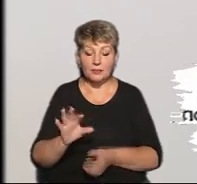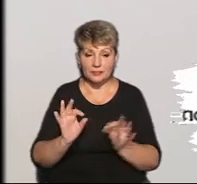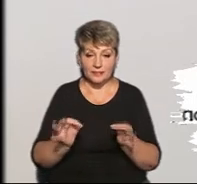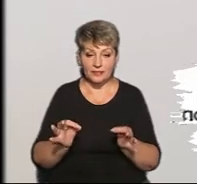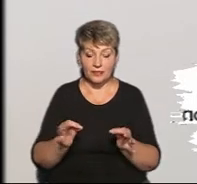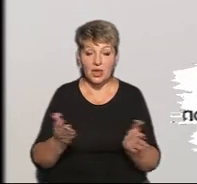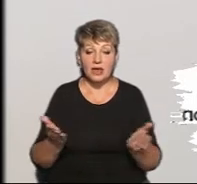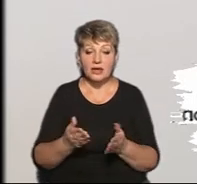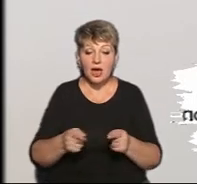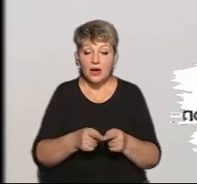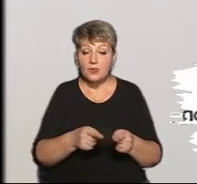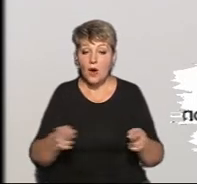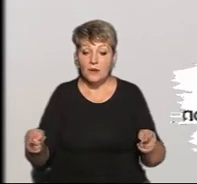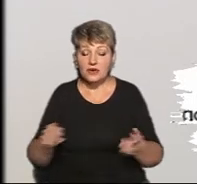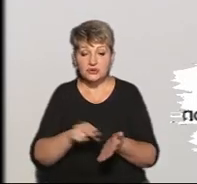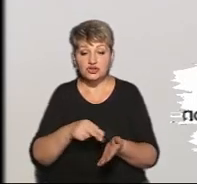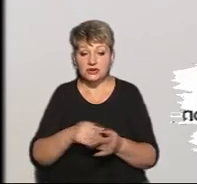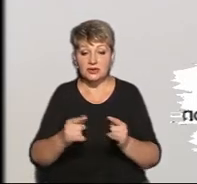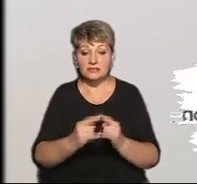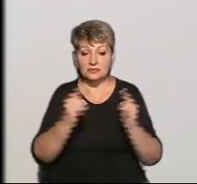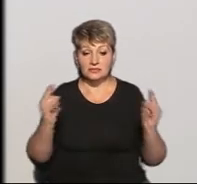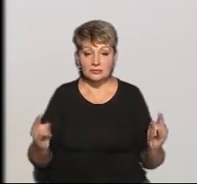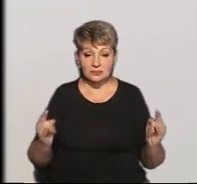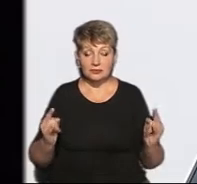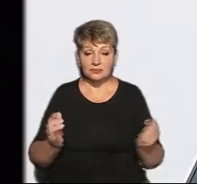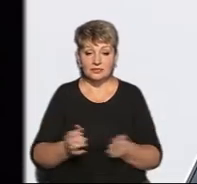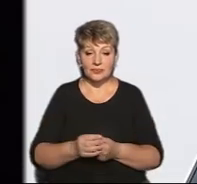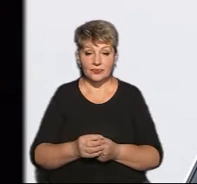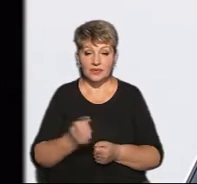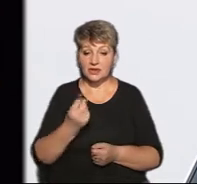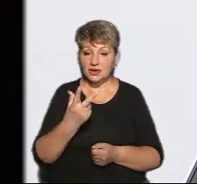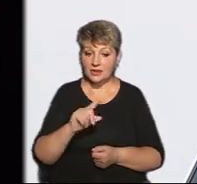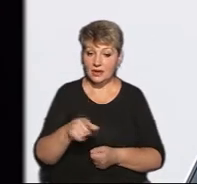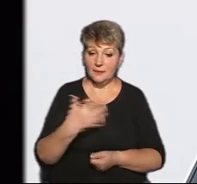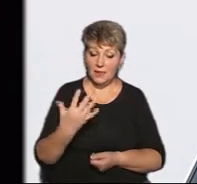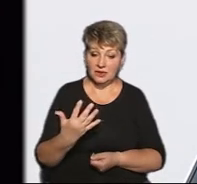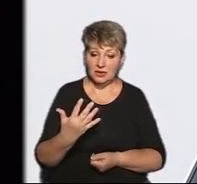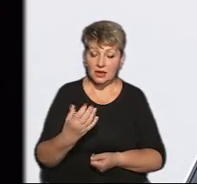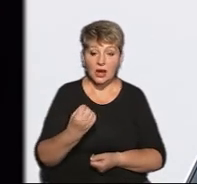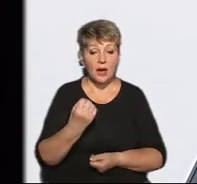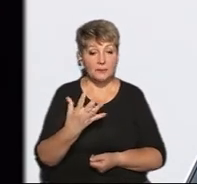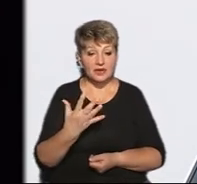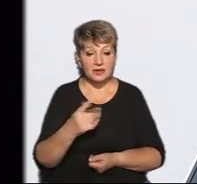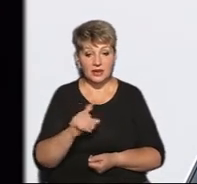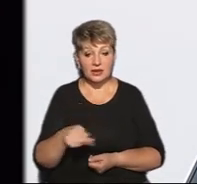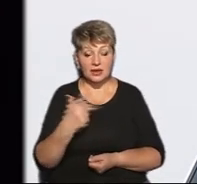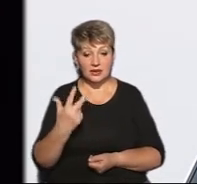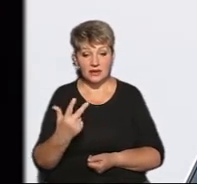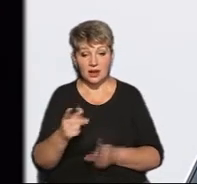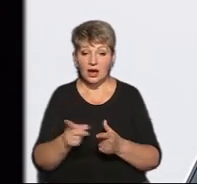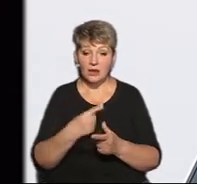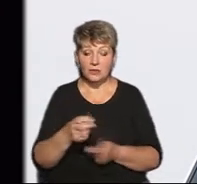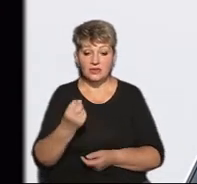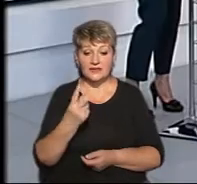Правильно. Яка довжина черкаської дамби через Дніпро разом із мостом? 13,5 кілометрів, 15,3 кілометра